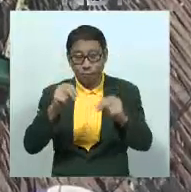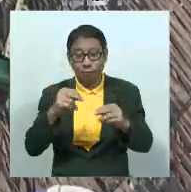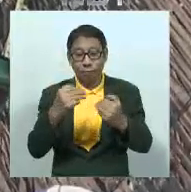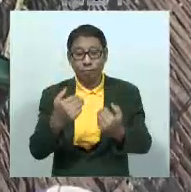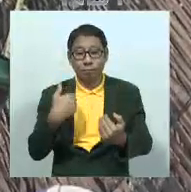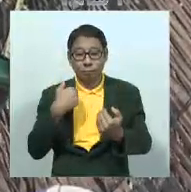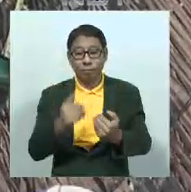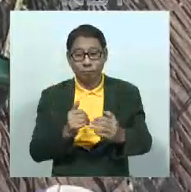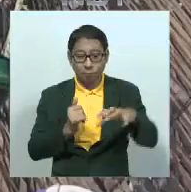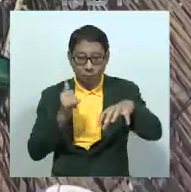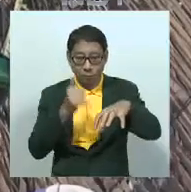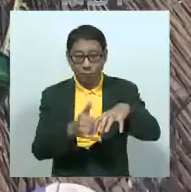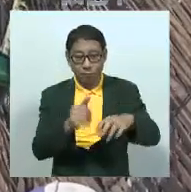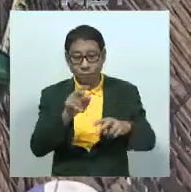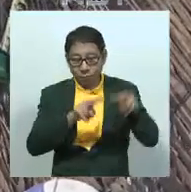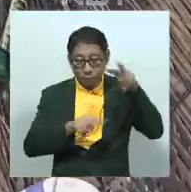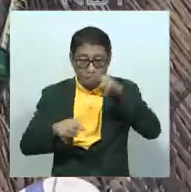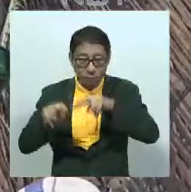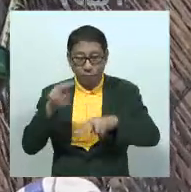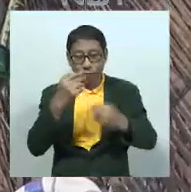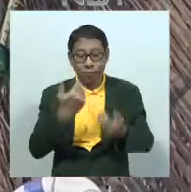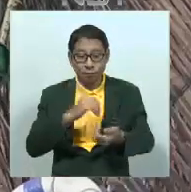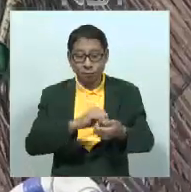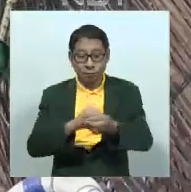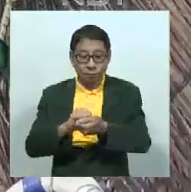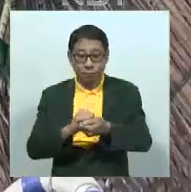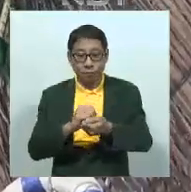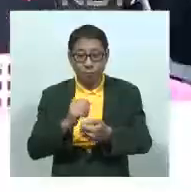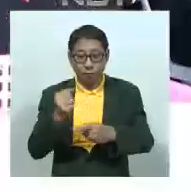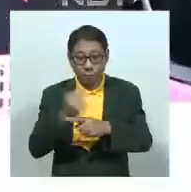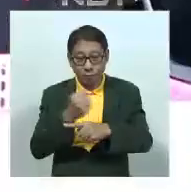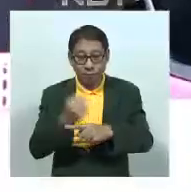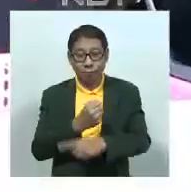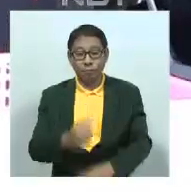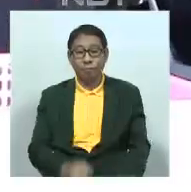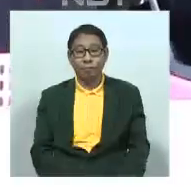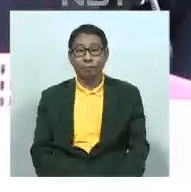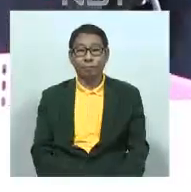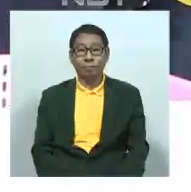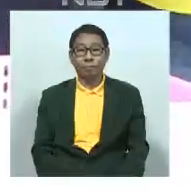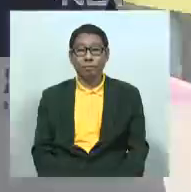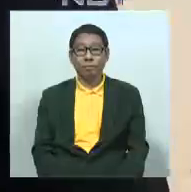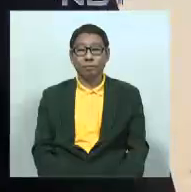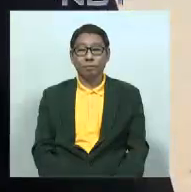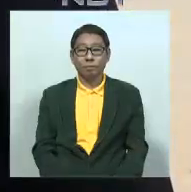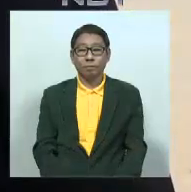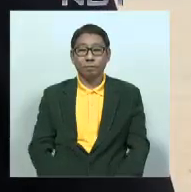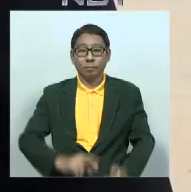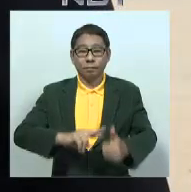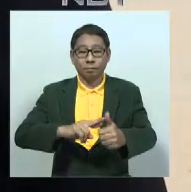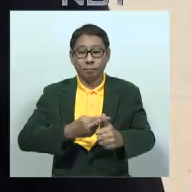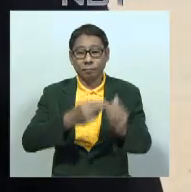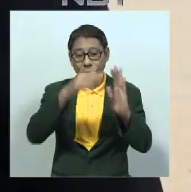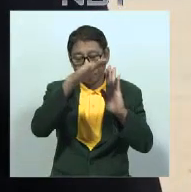มนตรีจะเดินทางมาตรวจเยี่ยมและร่วมรับชมการฝึกด้วยค่ะ เริ่มต้นตั้งแต่กระบวน